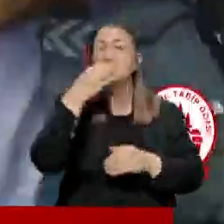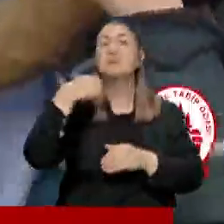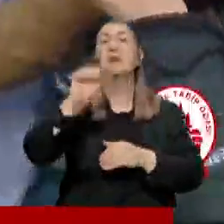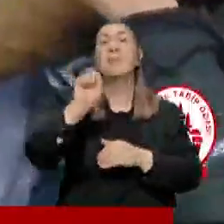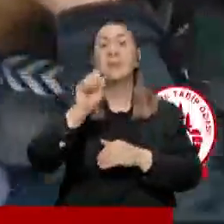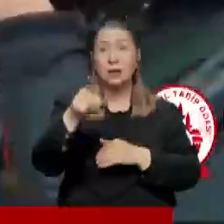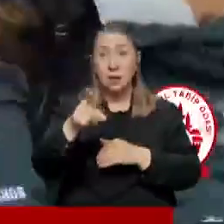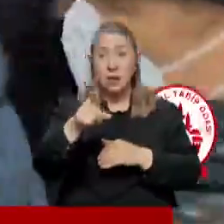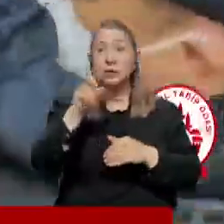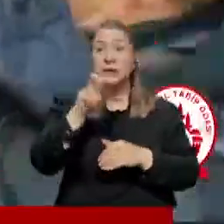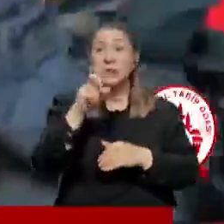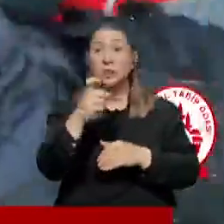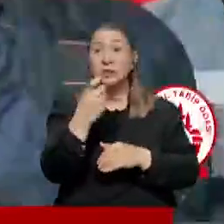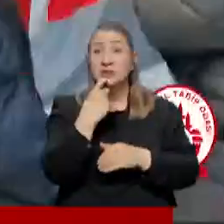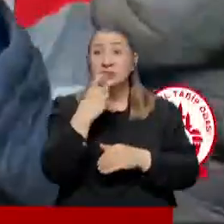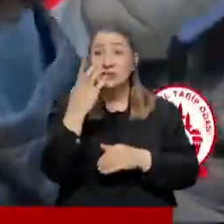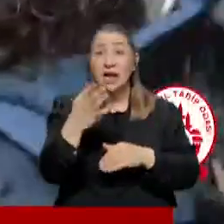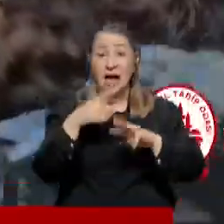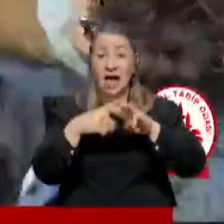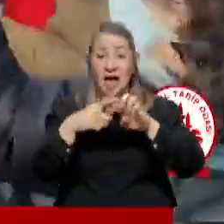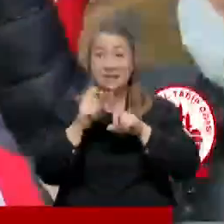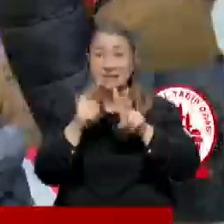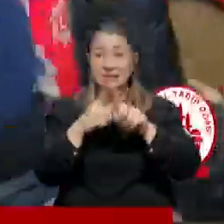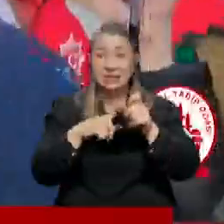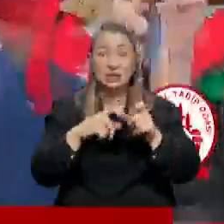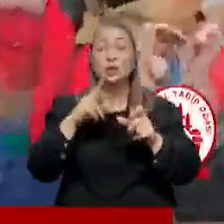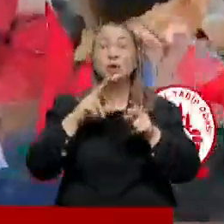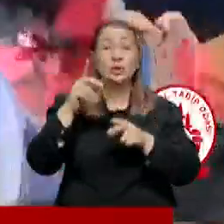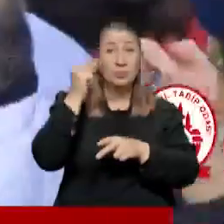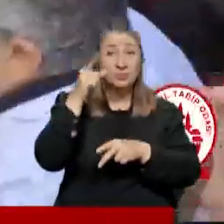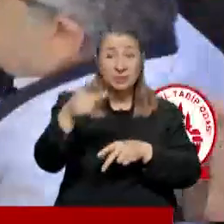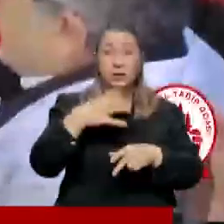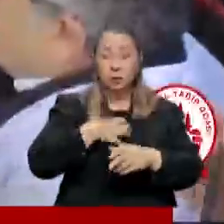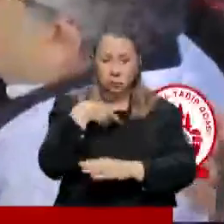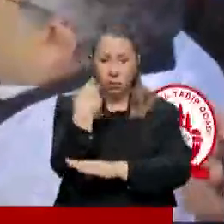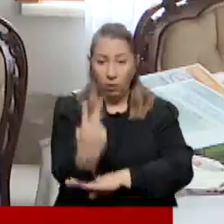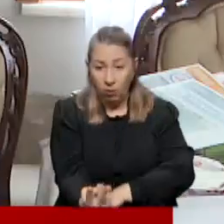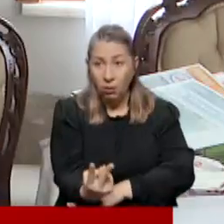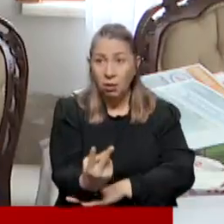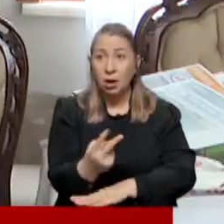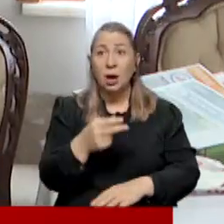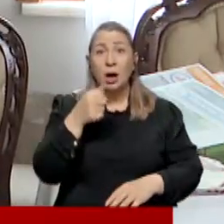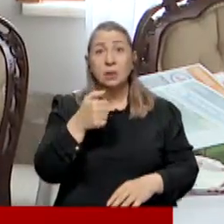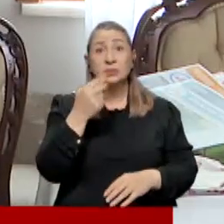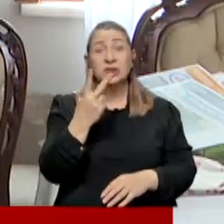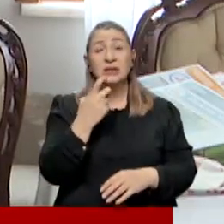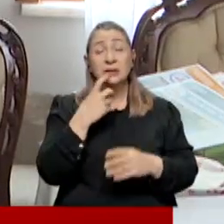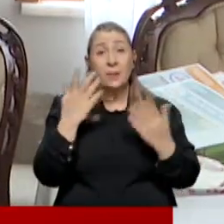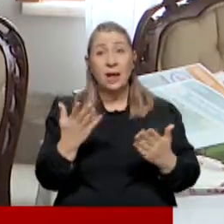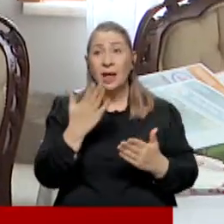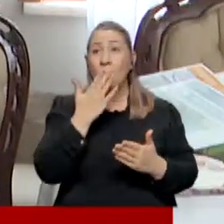izin verilmedi. 89 yaşındaki Erdinç Köksal yaşanan arbedede kendini yerde buldu. 62 yıldan